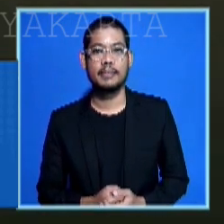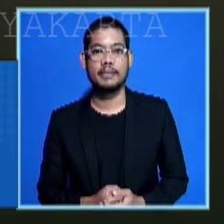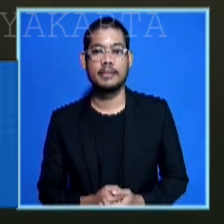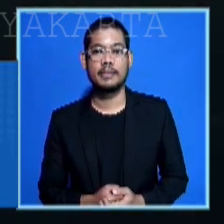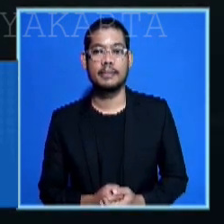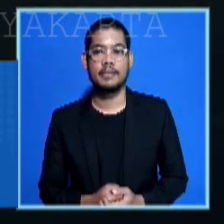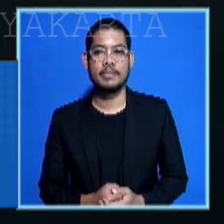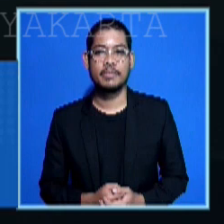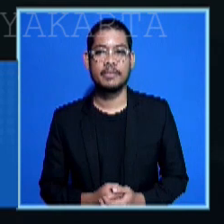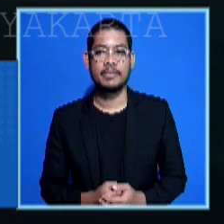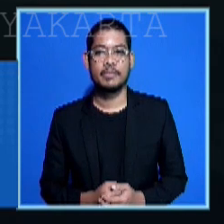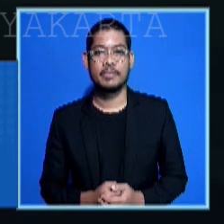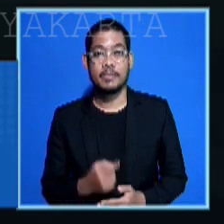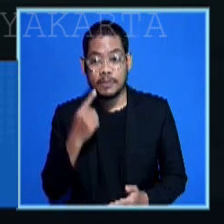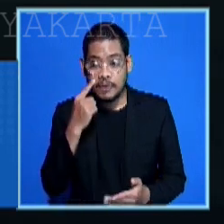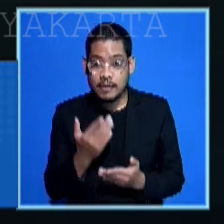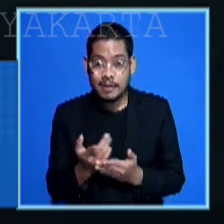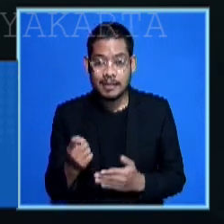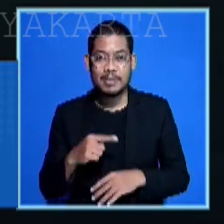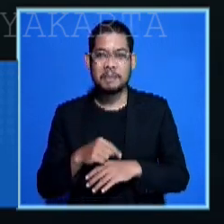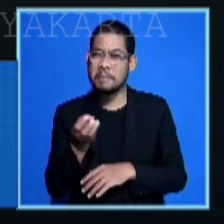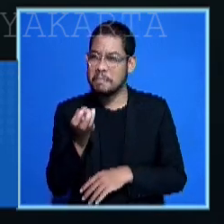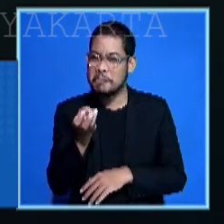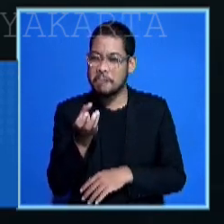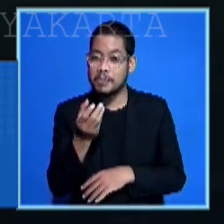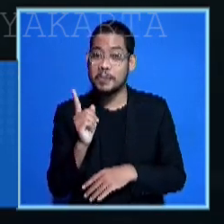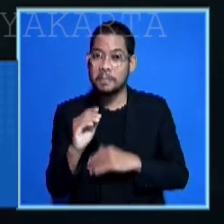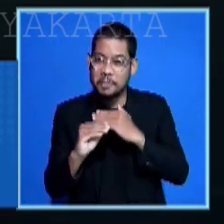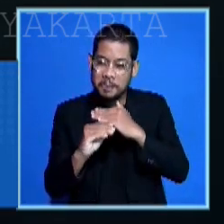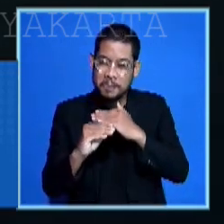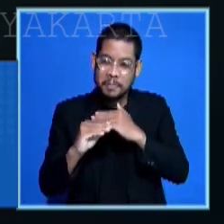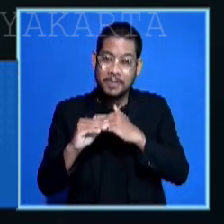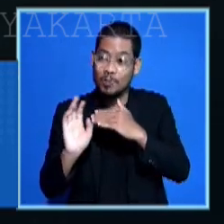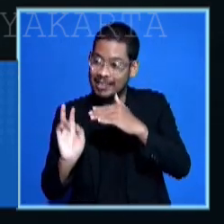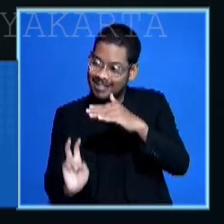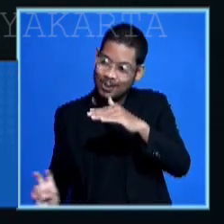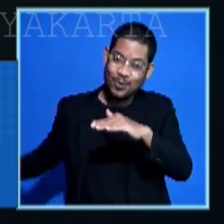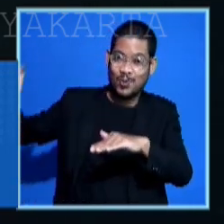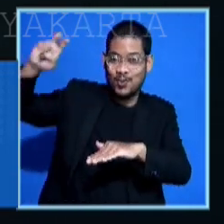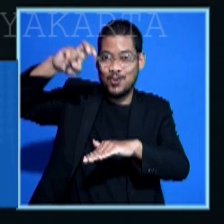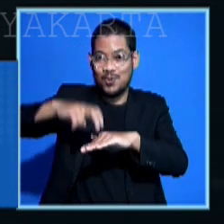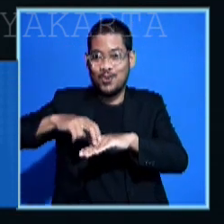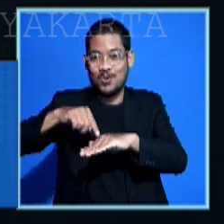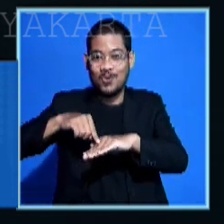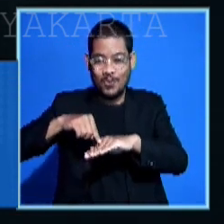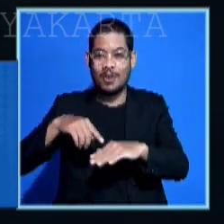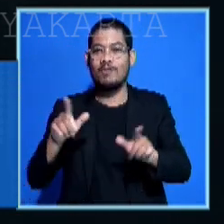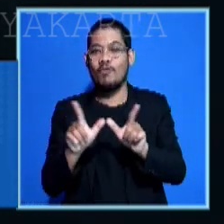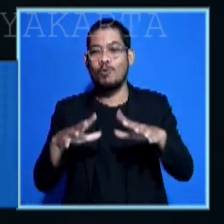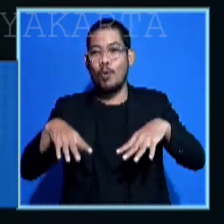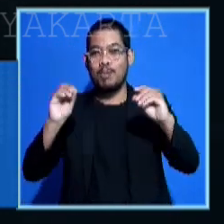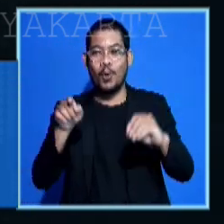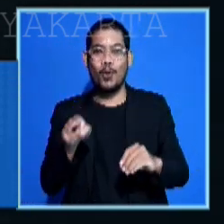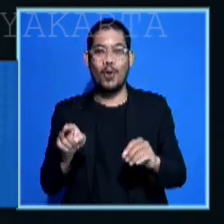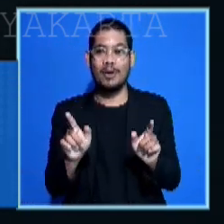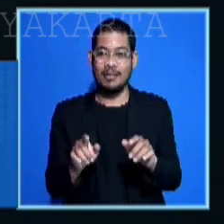Ternyata tak butuh waktu lama untuk menggapai puncak Bukit Sikunir yang berlokasi di Desa Sembungan, Kejajar, Wonosobo ini. Dan